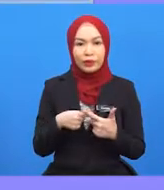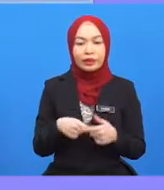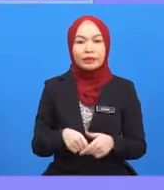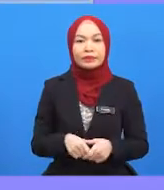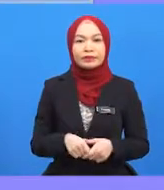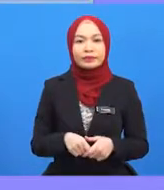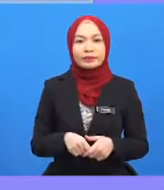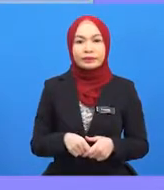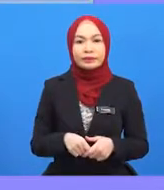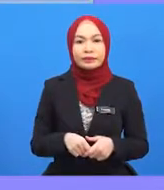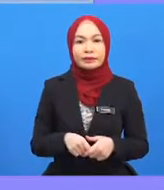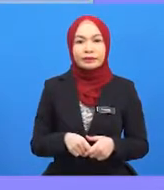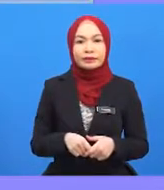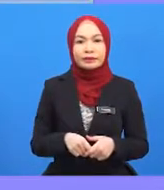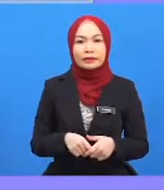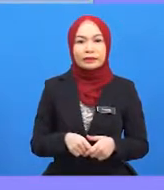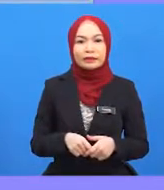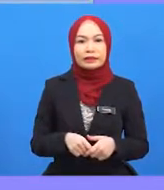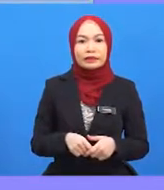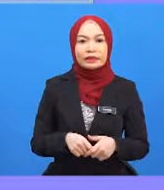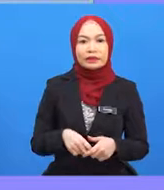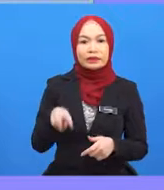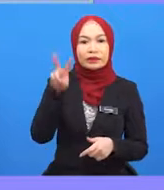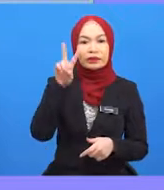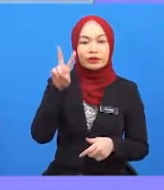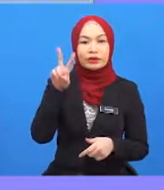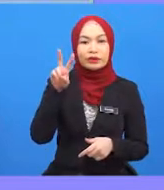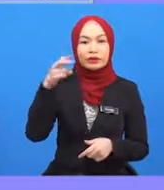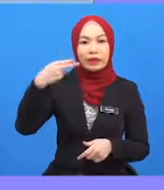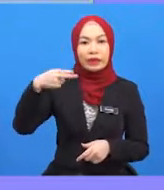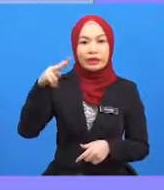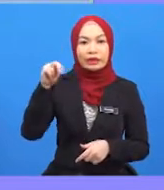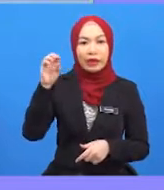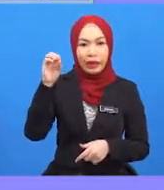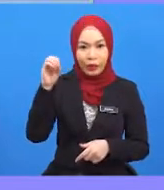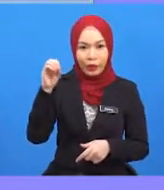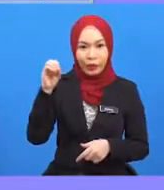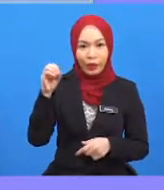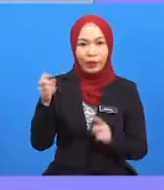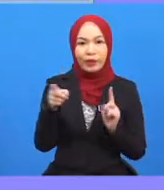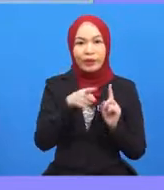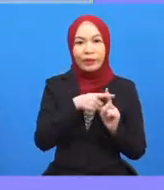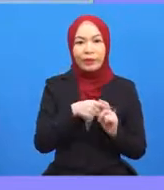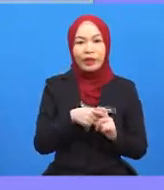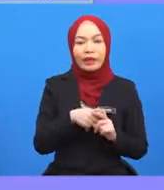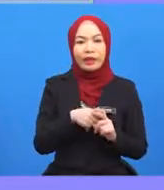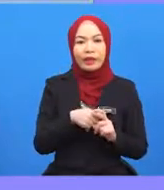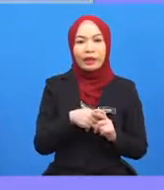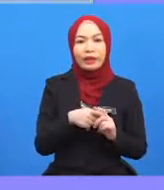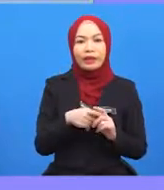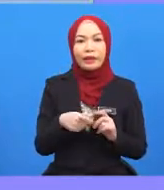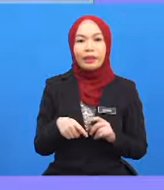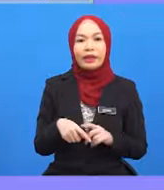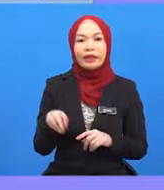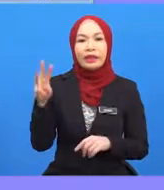2 mol asid nitrik bertindak balas dengan 1 mol magnesium oksida